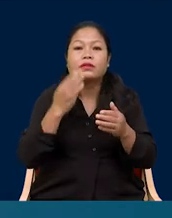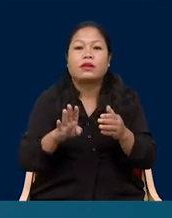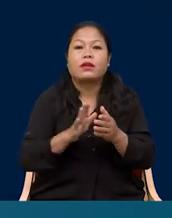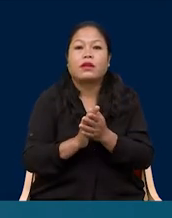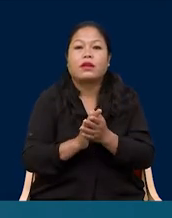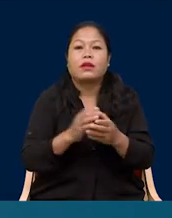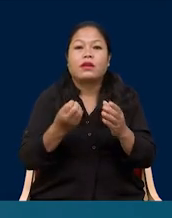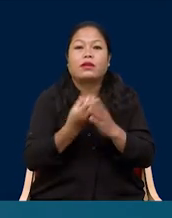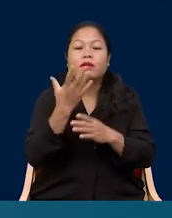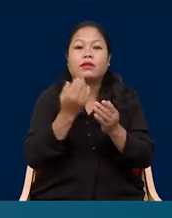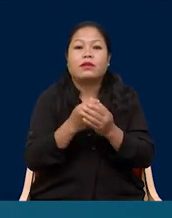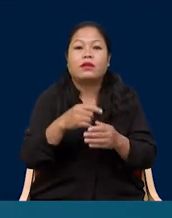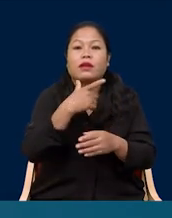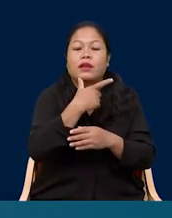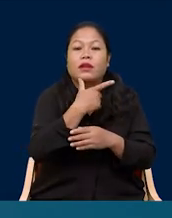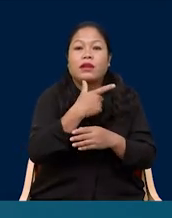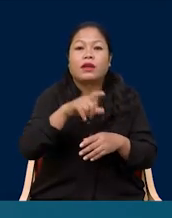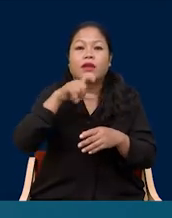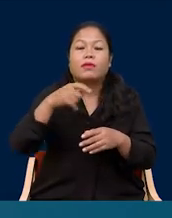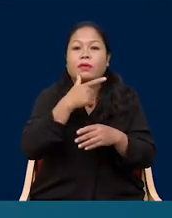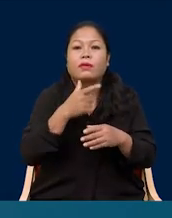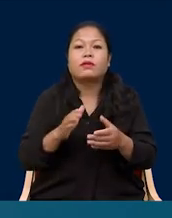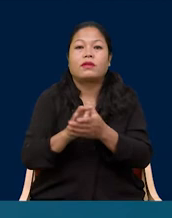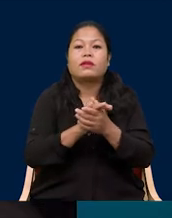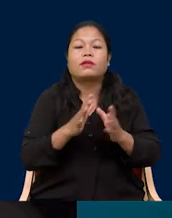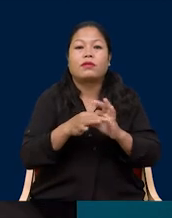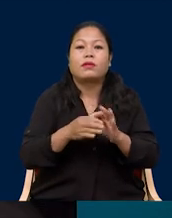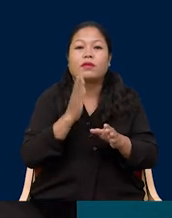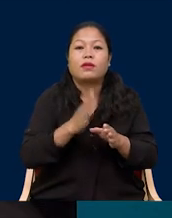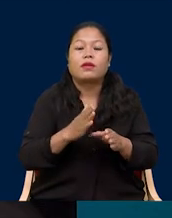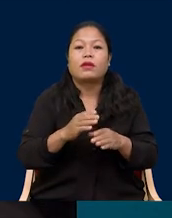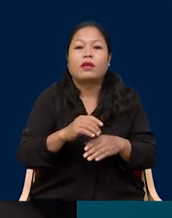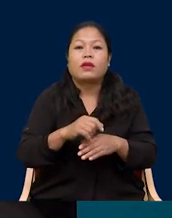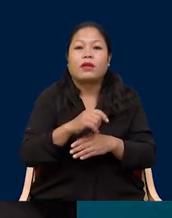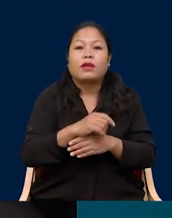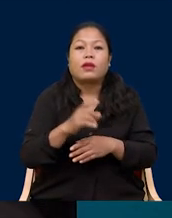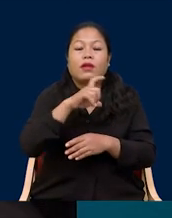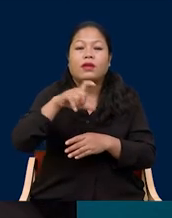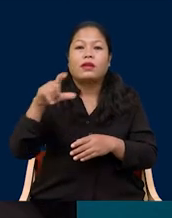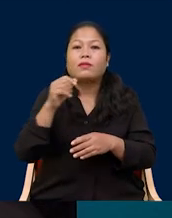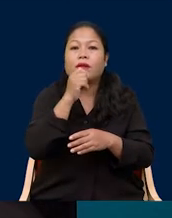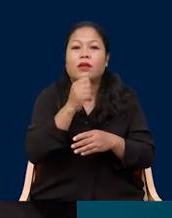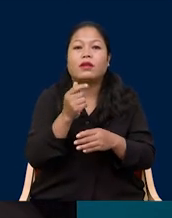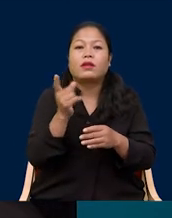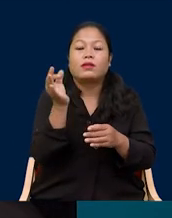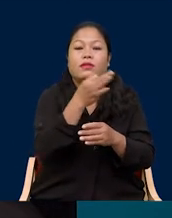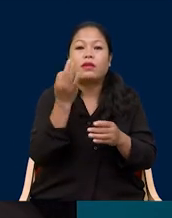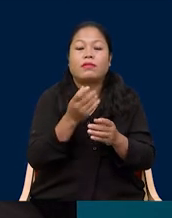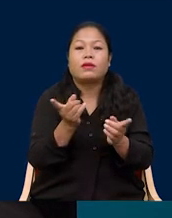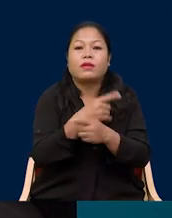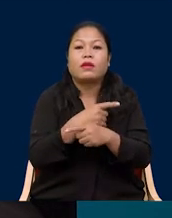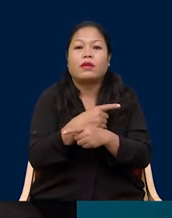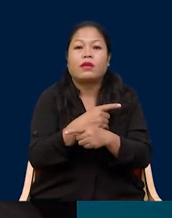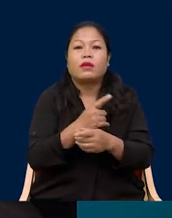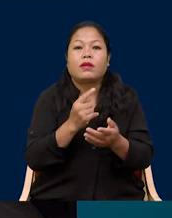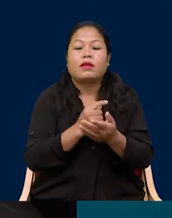खोज्ने विषयमा नेपाल बेलायतको सहकार्यले नेपालको जलवायु परिवर्तन विरुद्धको लडाईँलाई कसरी सशक्त बनाएको